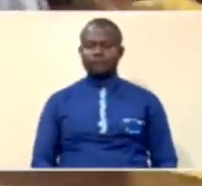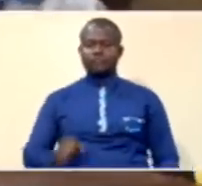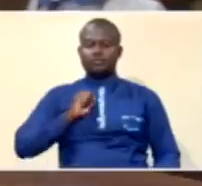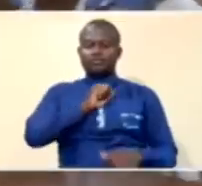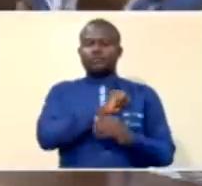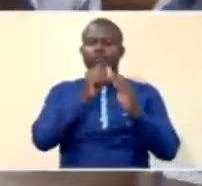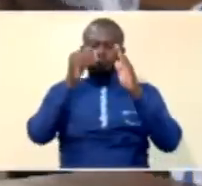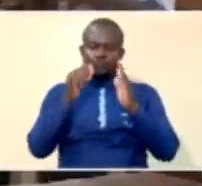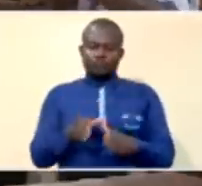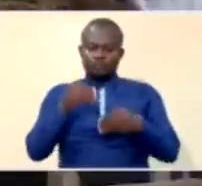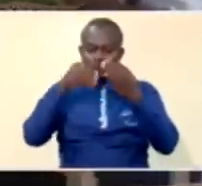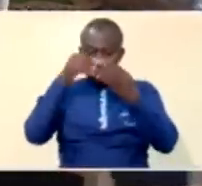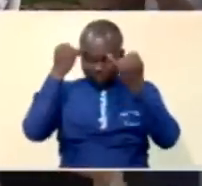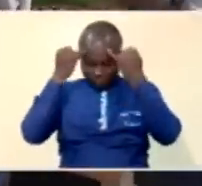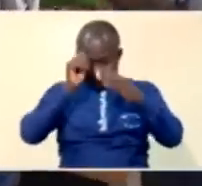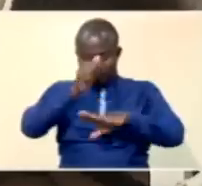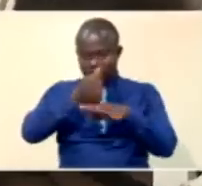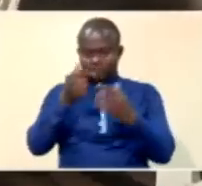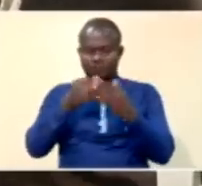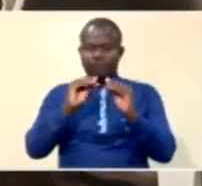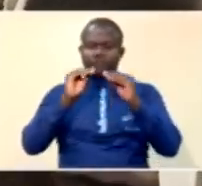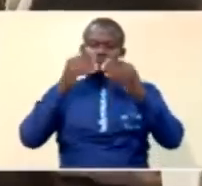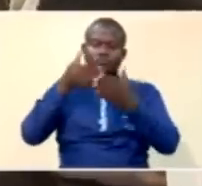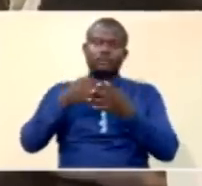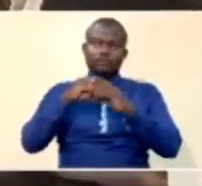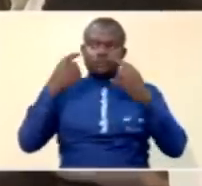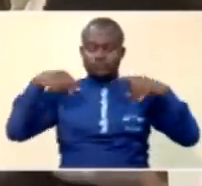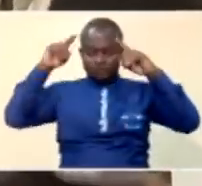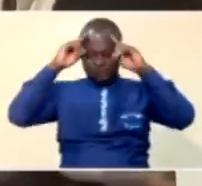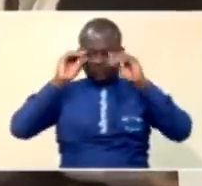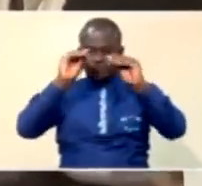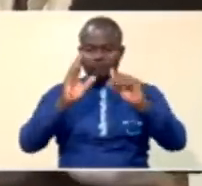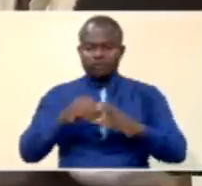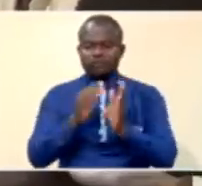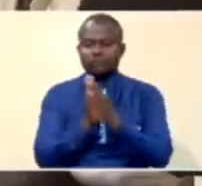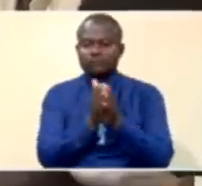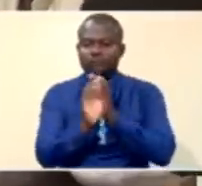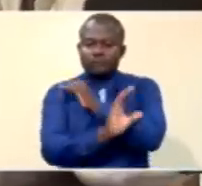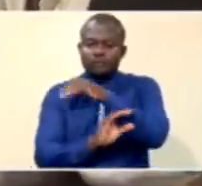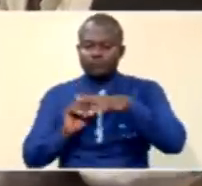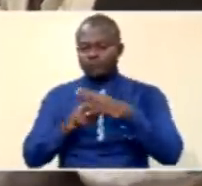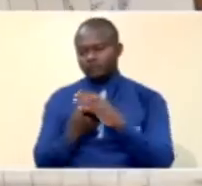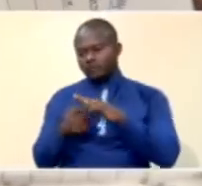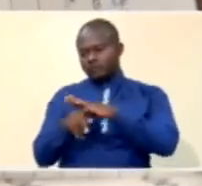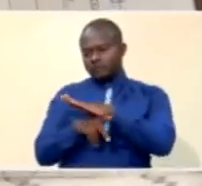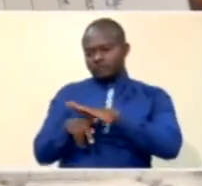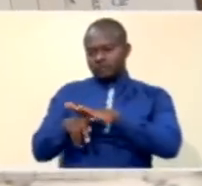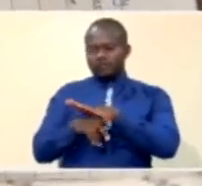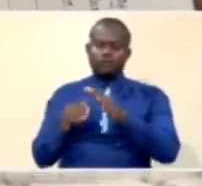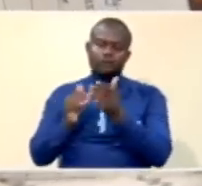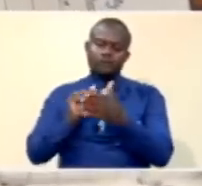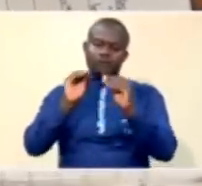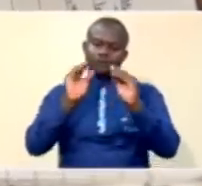abasenateri batanga ibitekerezo cyo gushyiraho amasomo kugeza muri za kaminuza akigishwa amateka y'igihugu uhereye mu mashuri abanza ndetse